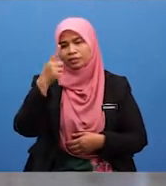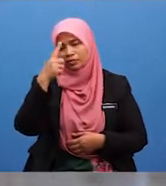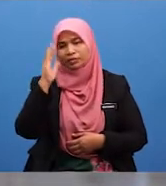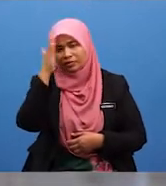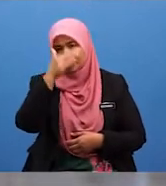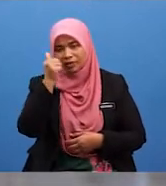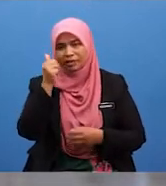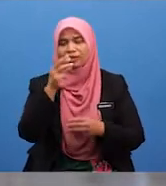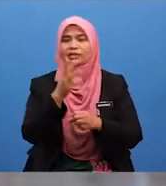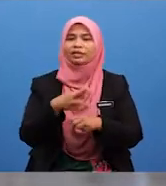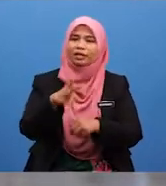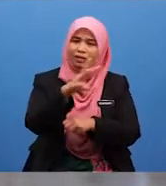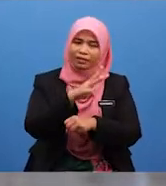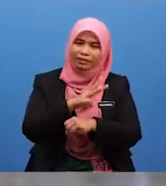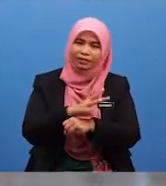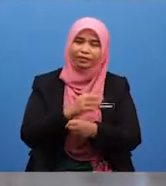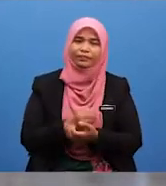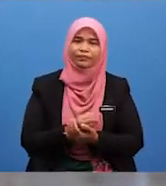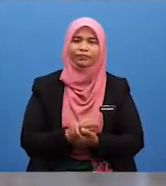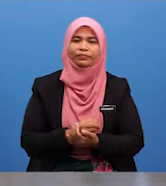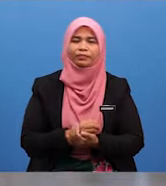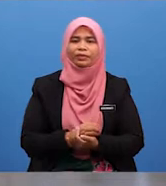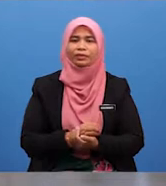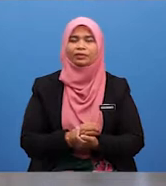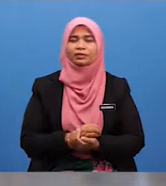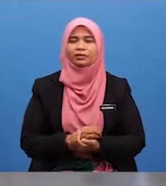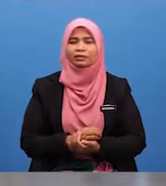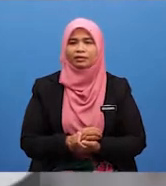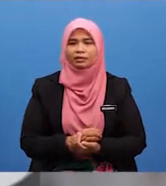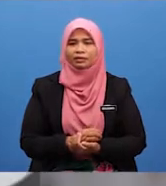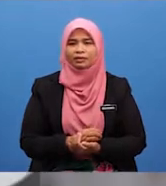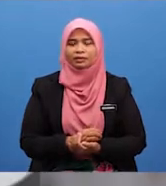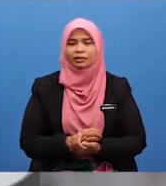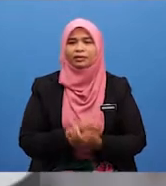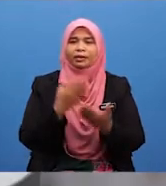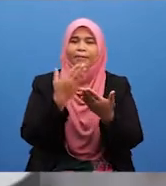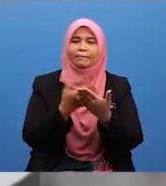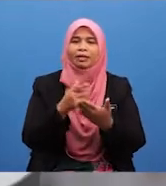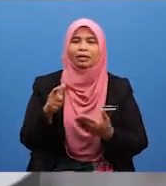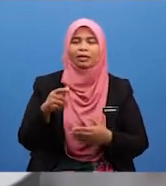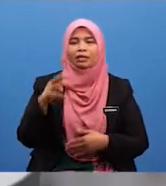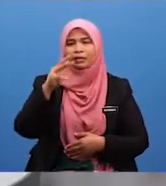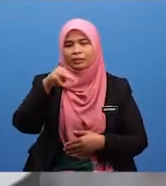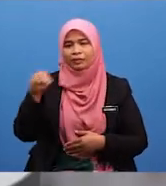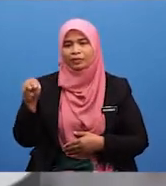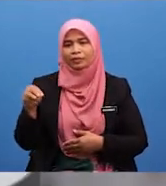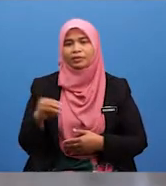kawasan. Hebatkan kesan beriman dengan perkara sam'iyat. Baiklah